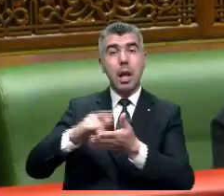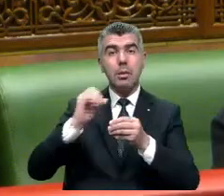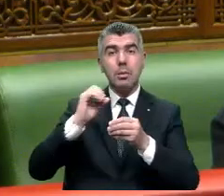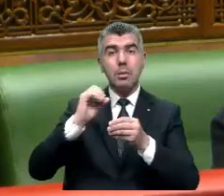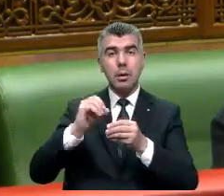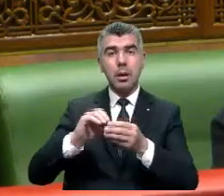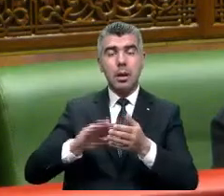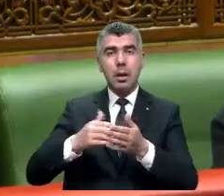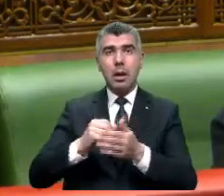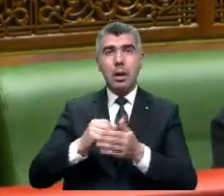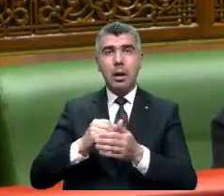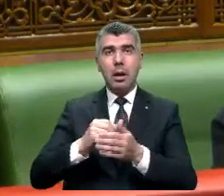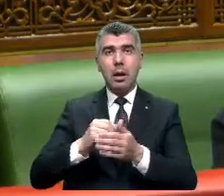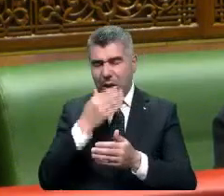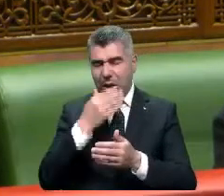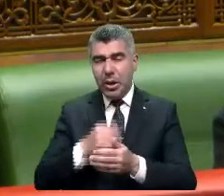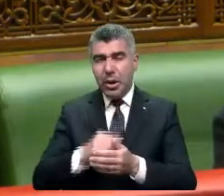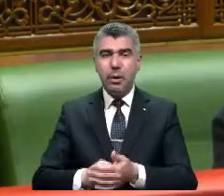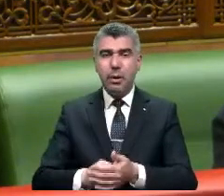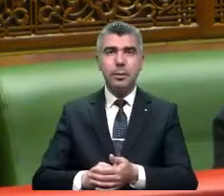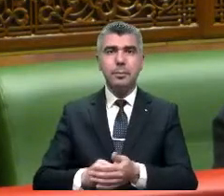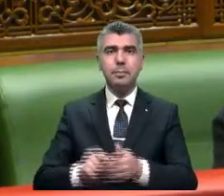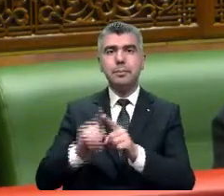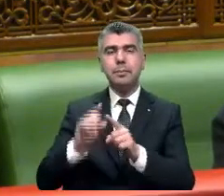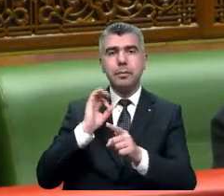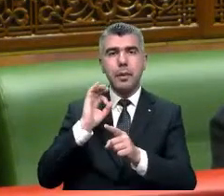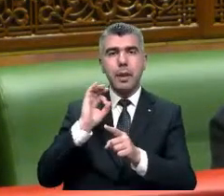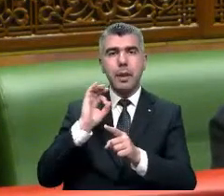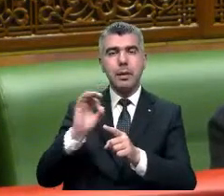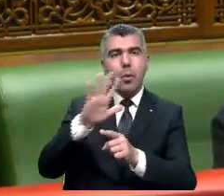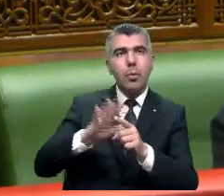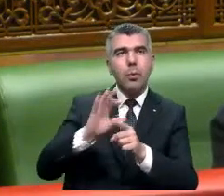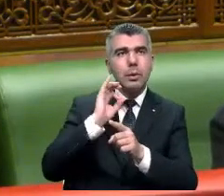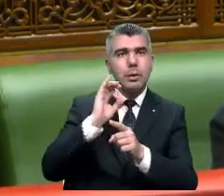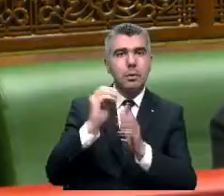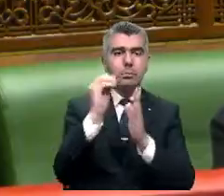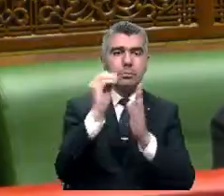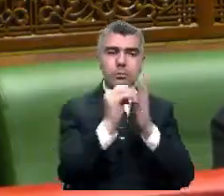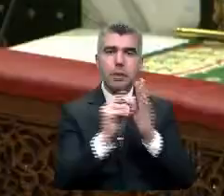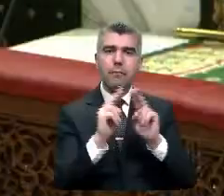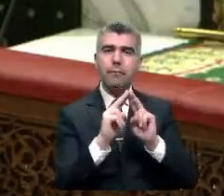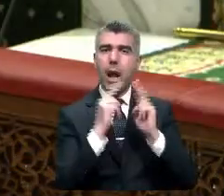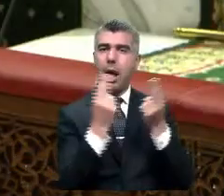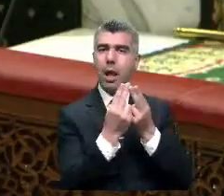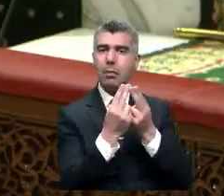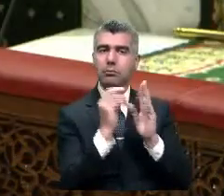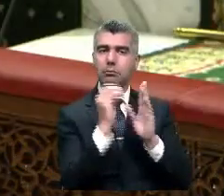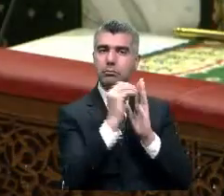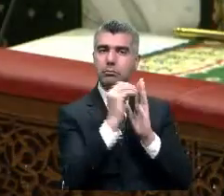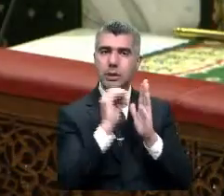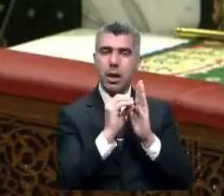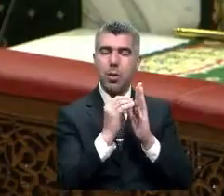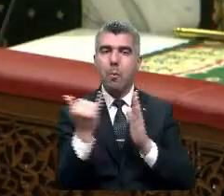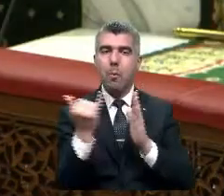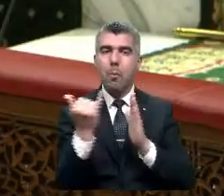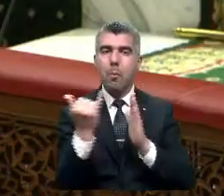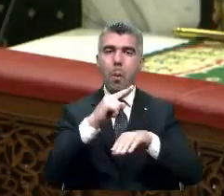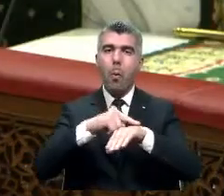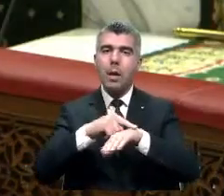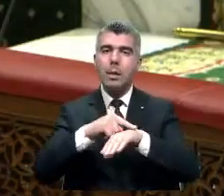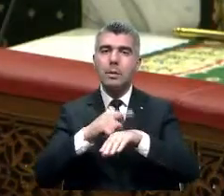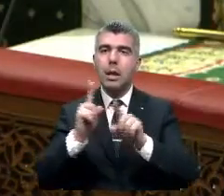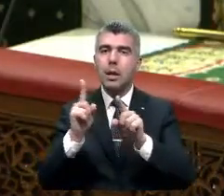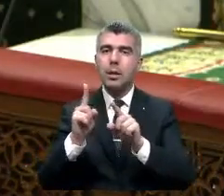سنه 23 تعميم من واحد المنهجيه ديال التدبير ديال لين سي سيغما اللي تطبق في المطارات العالميه، واللي تتهدف باش تحكموا في المده اللي